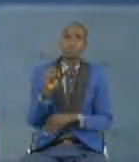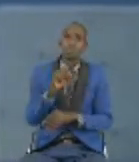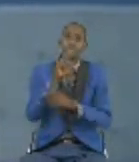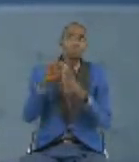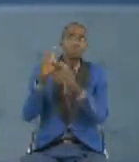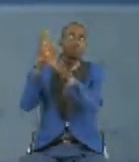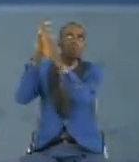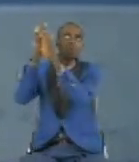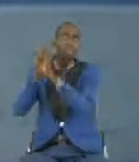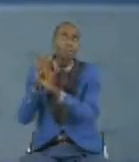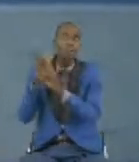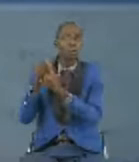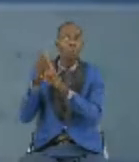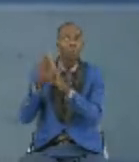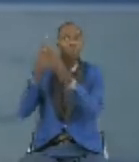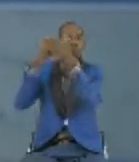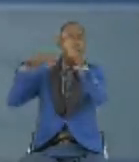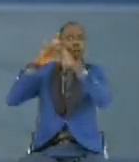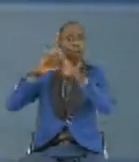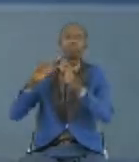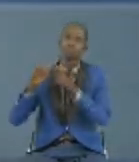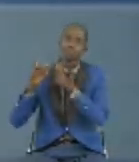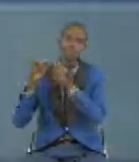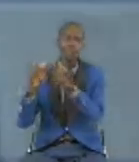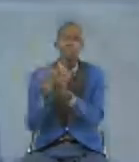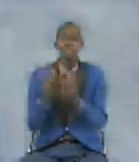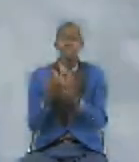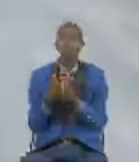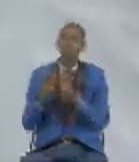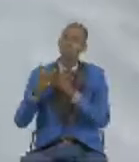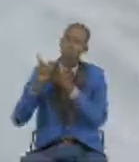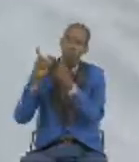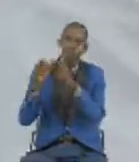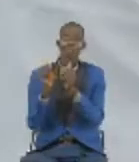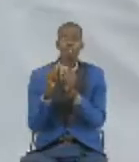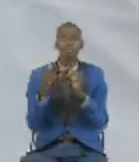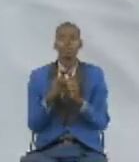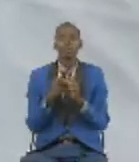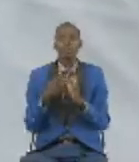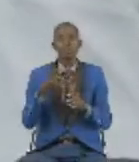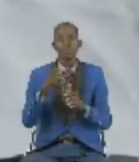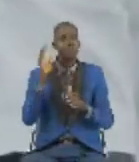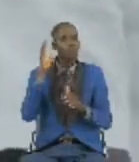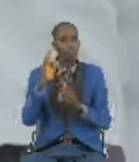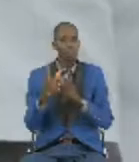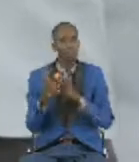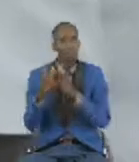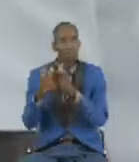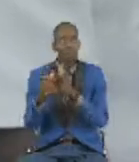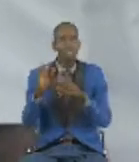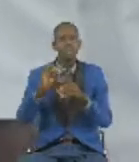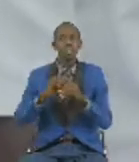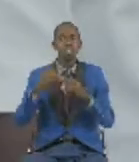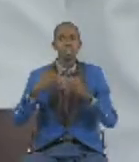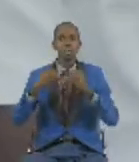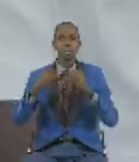as la parole du ciel, un mot du ciel court, il y a du court. Et tu vas courir dans la